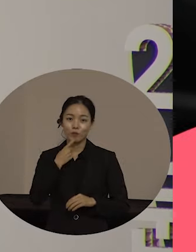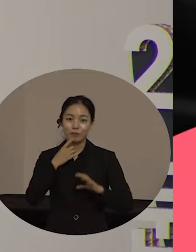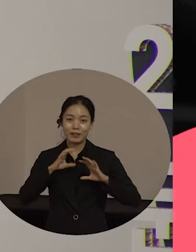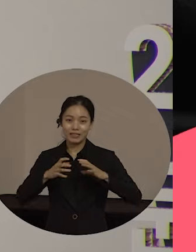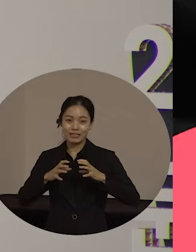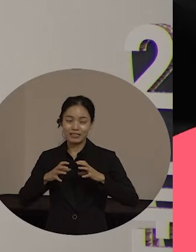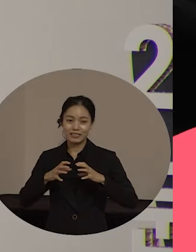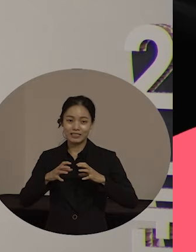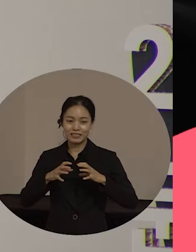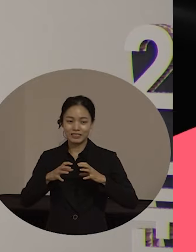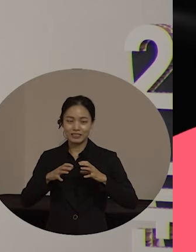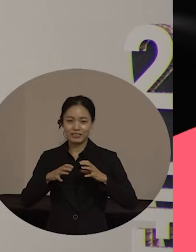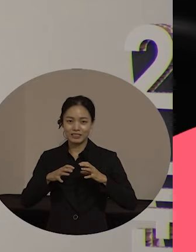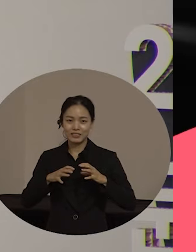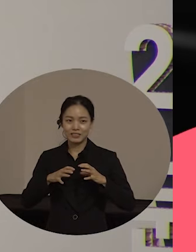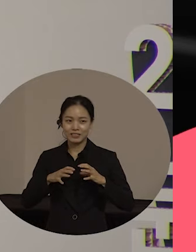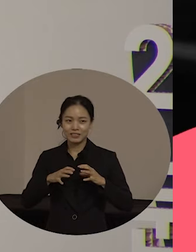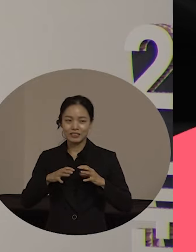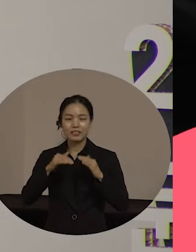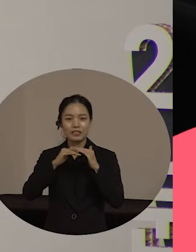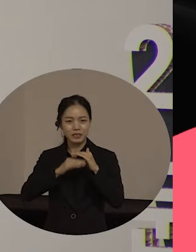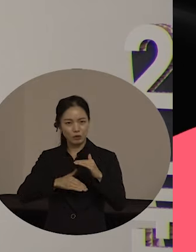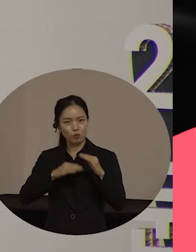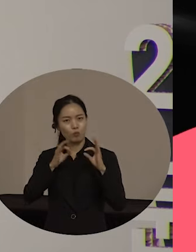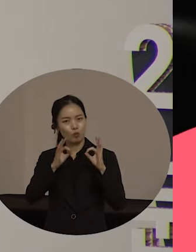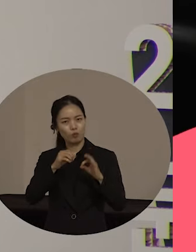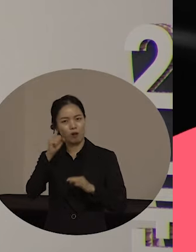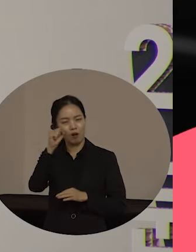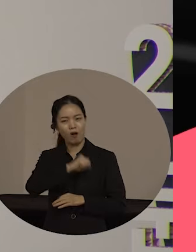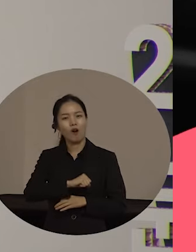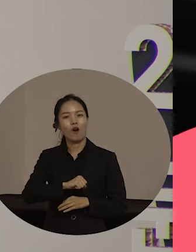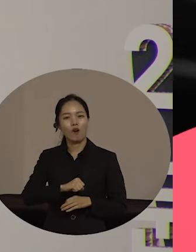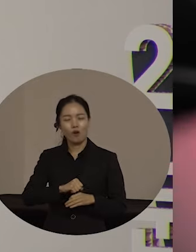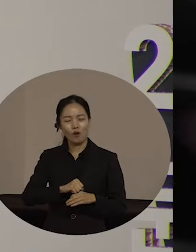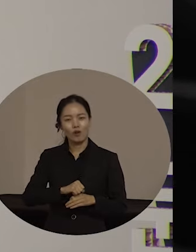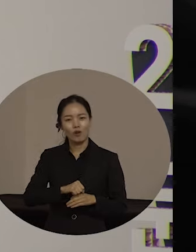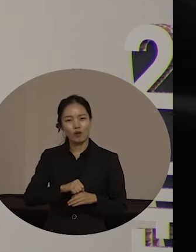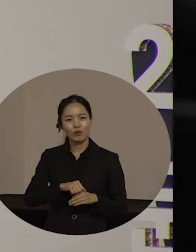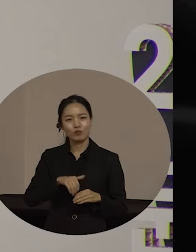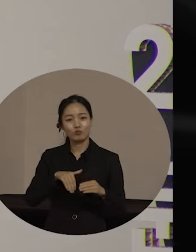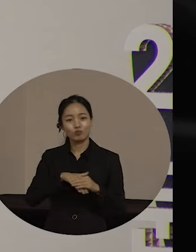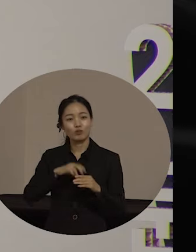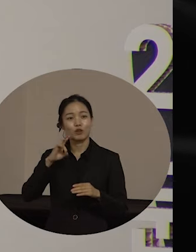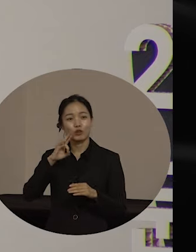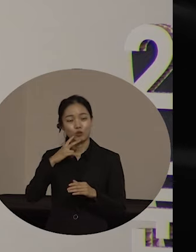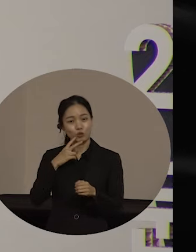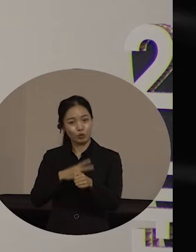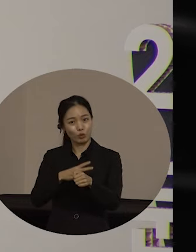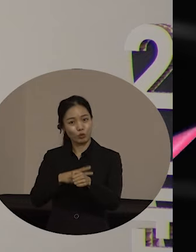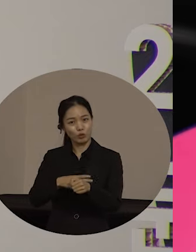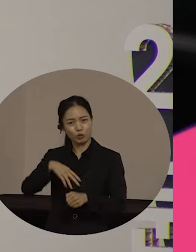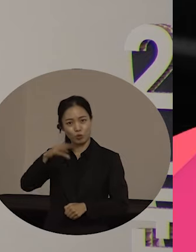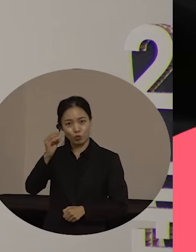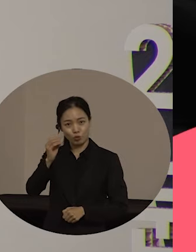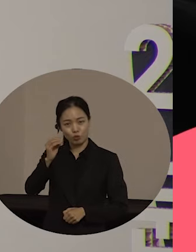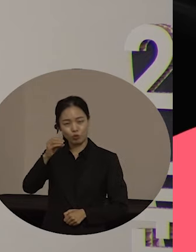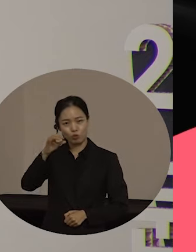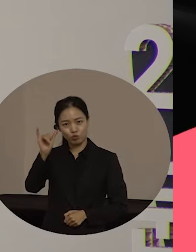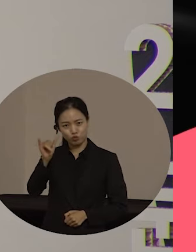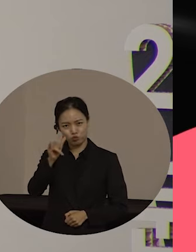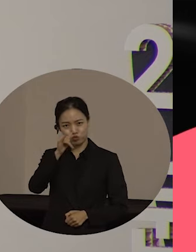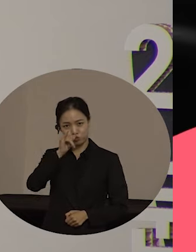핀란드에서 말씀하신 것처럼 이쪽에서 굉장히 훌륭한 문화예술 교육하시는 분들이 계시다고 그러는데 뭐 그